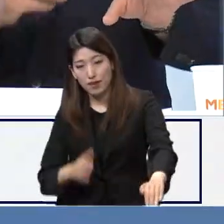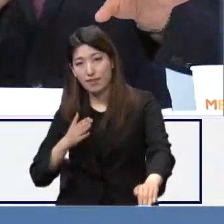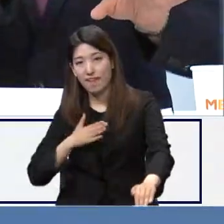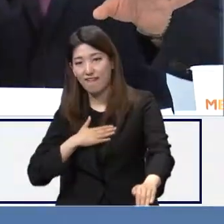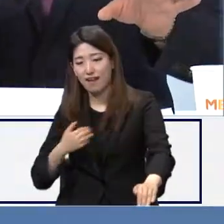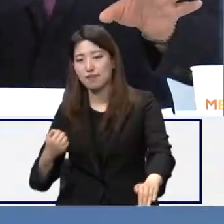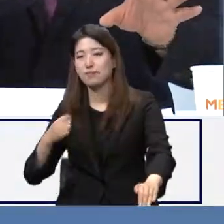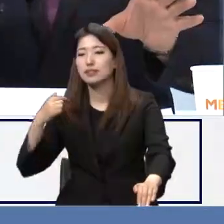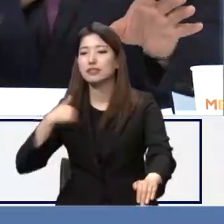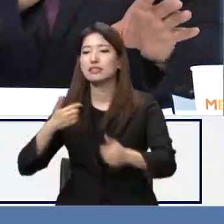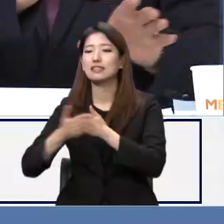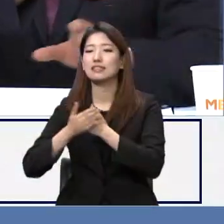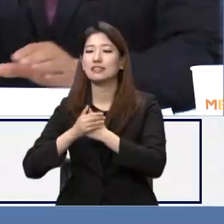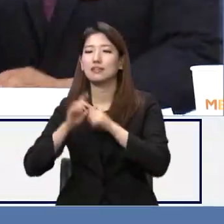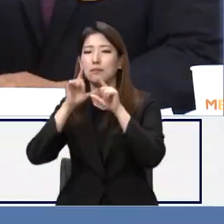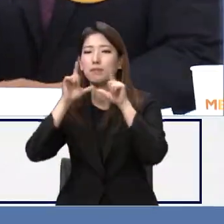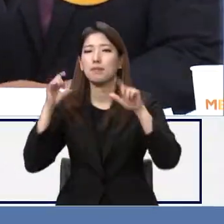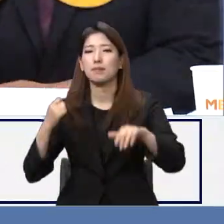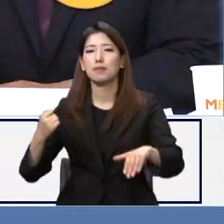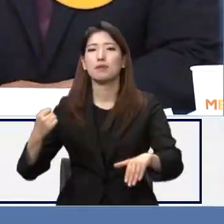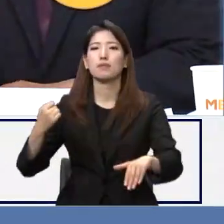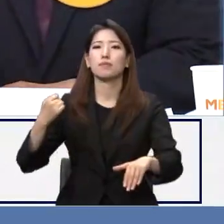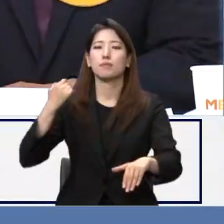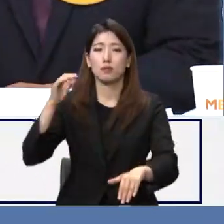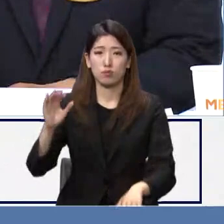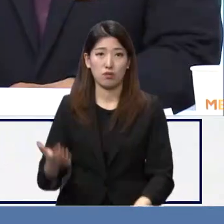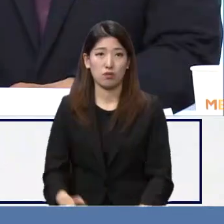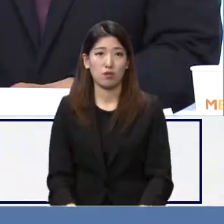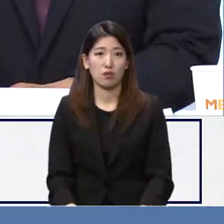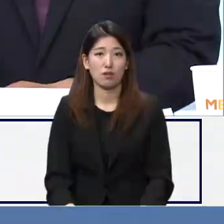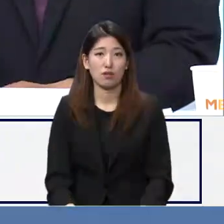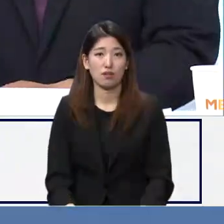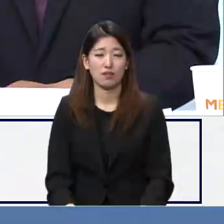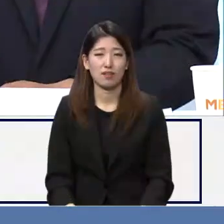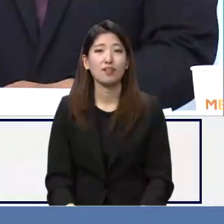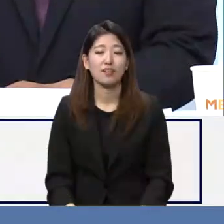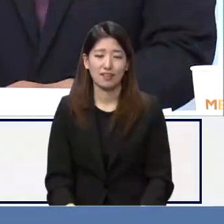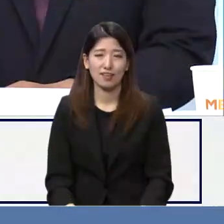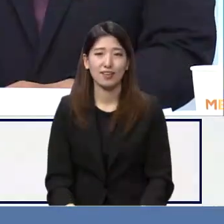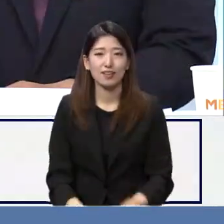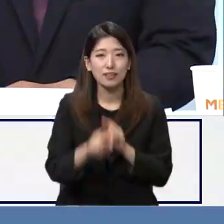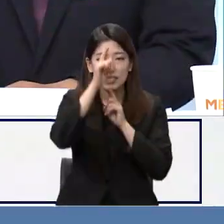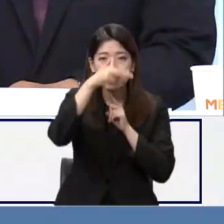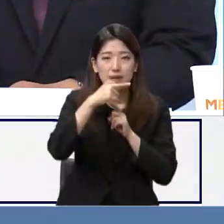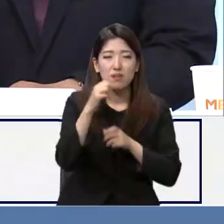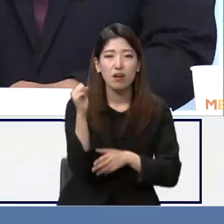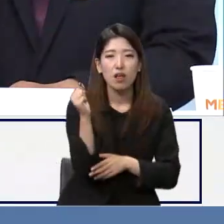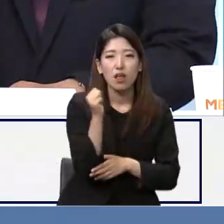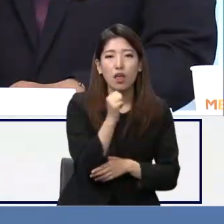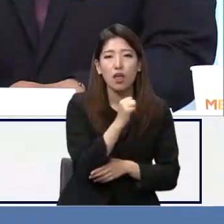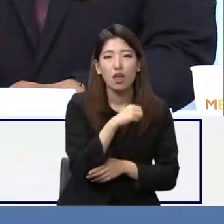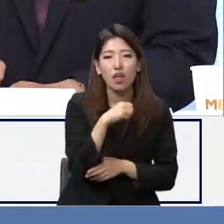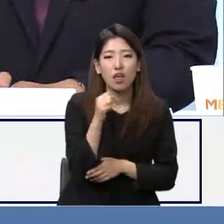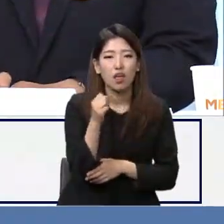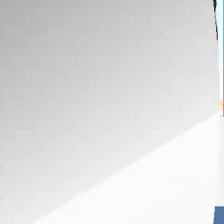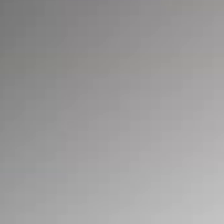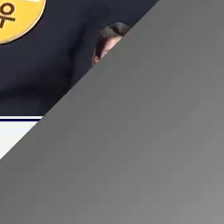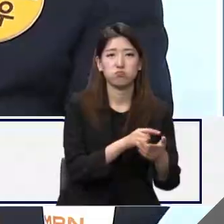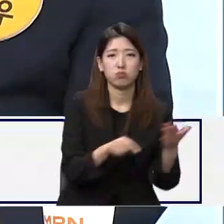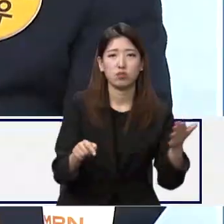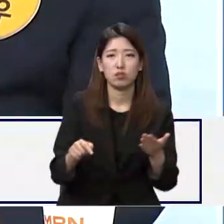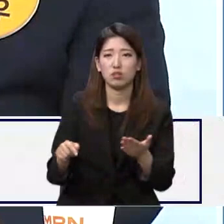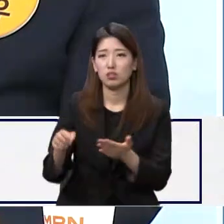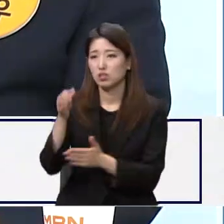것이고 이낙 이재명이 자꾸 쓰러지는 모습을 보일 때 대항마로서 이낙연은 존재감을 파할 것이다